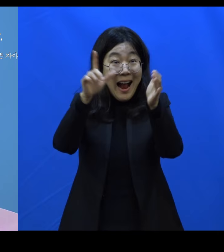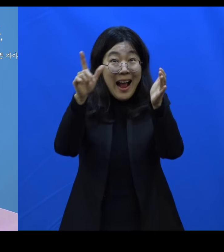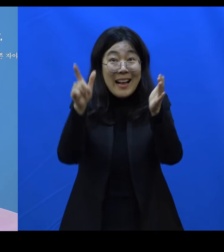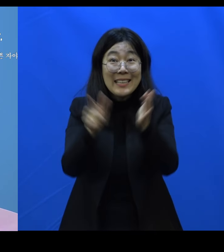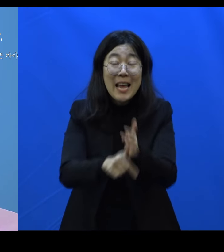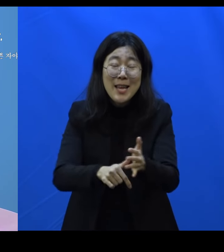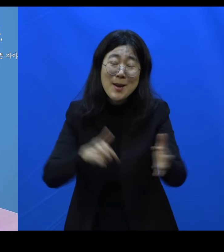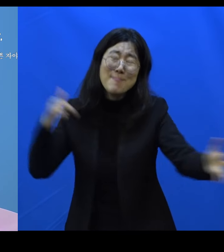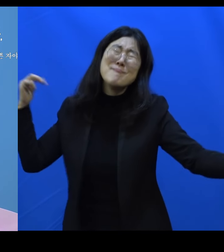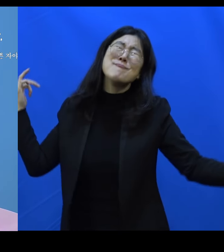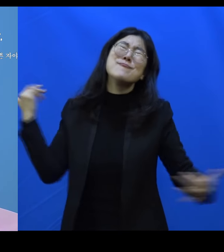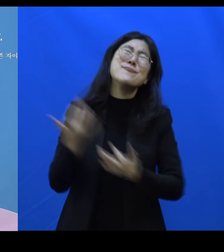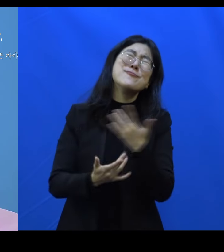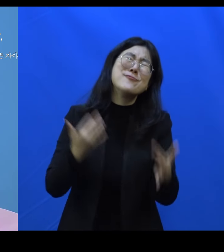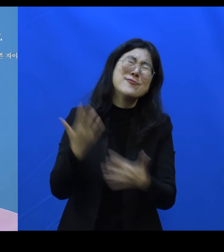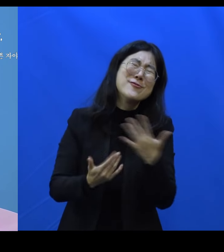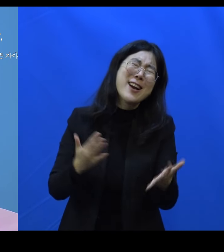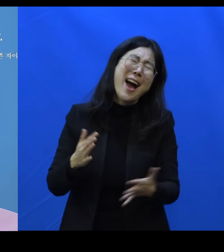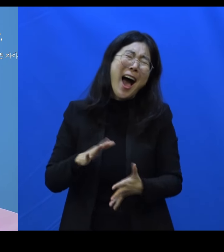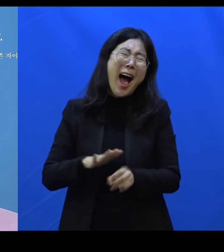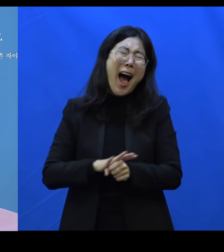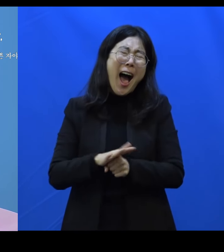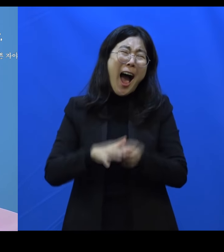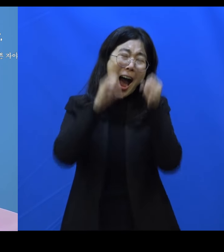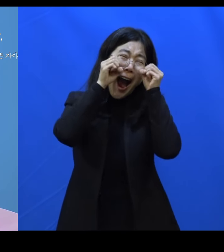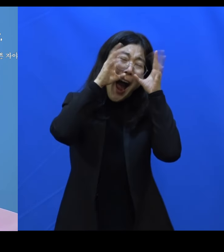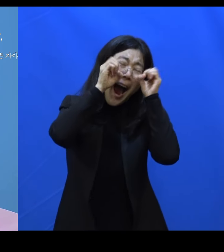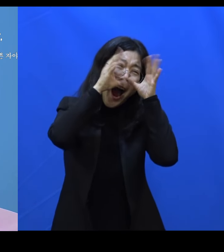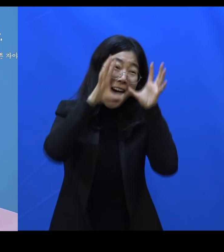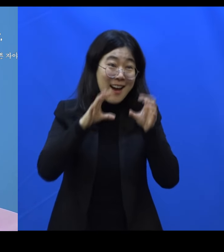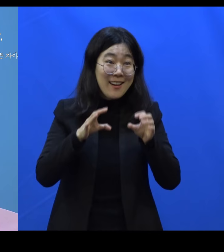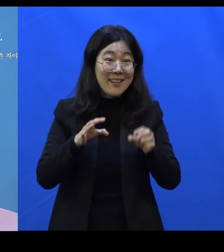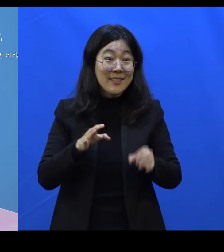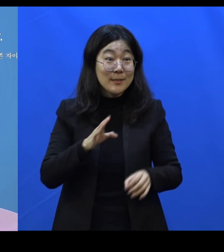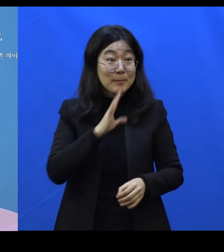너무 사랑한 지 오래된 분들은 지금 이게 감이 안 올지도 모르겠는데,